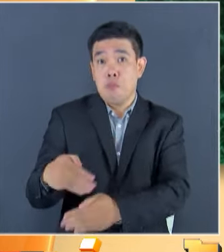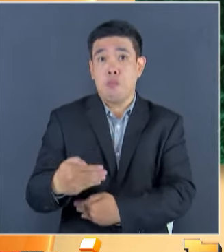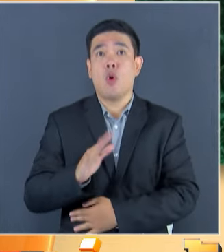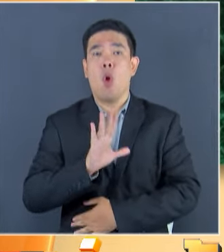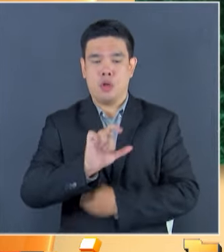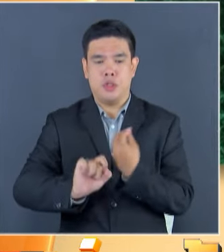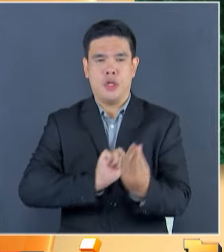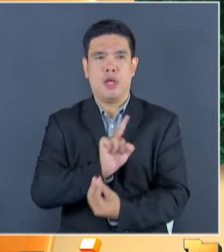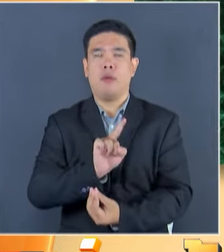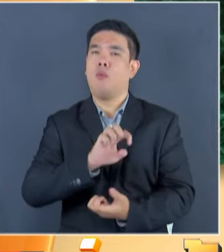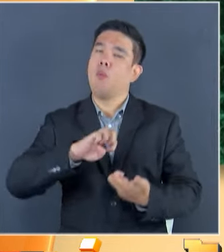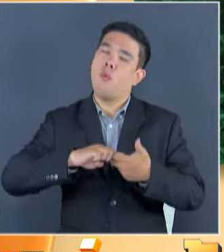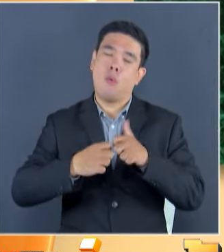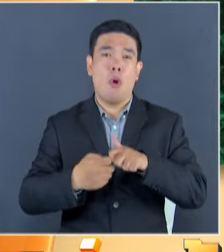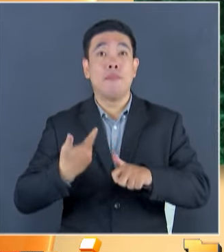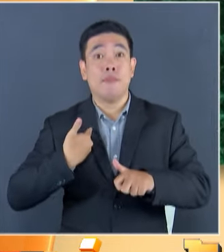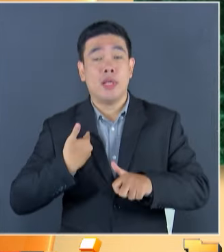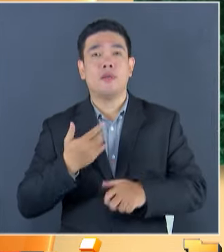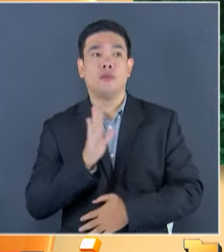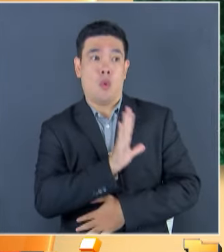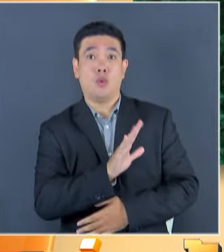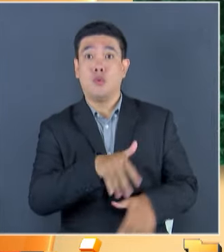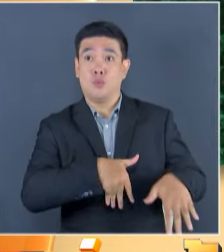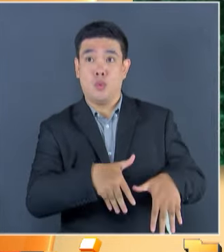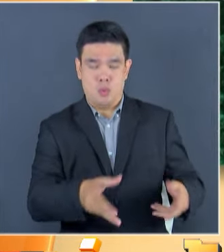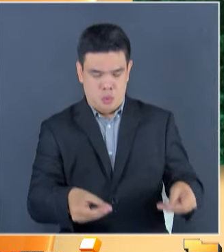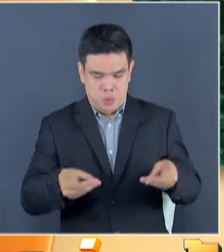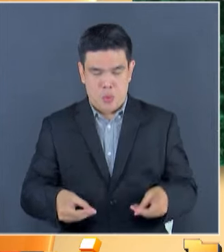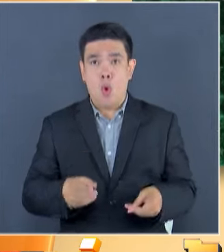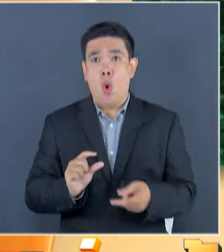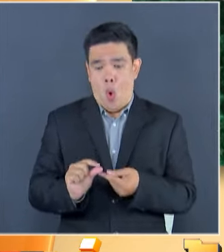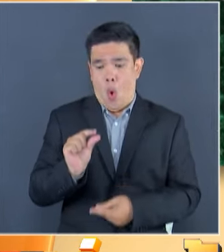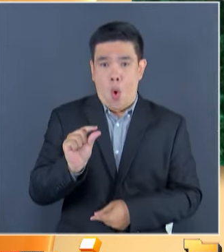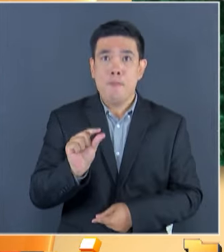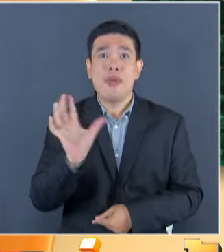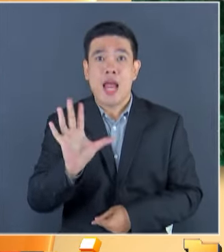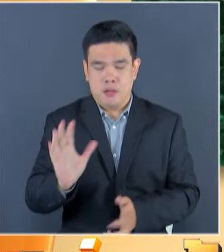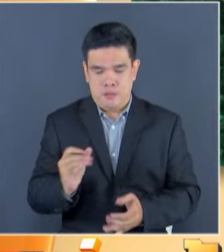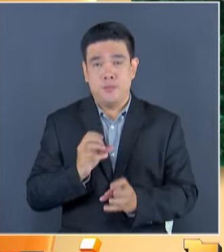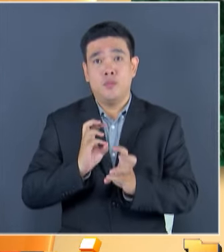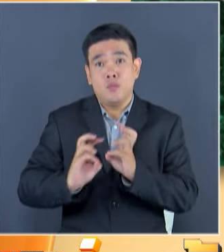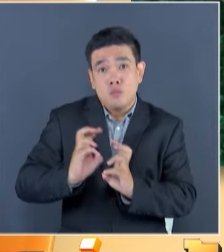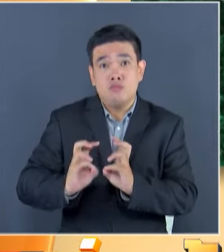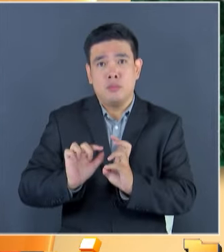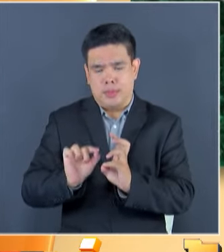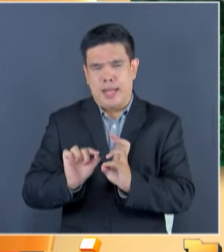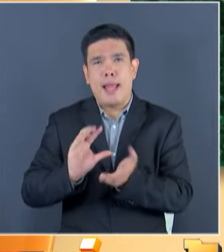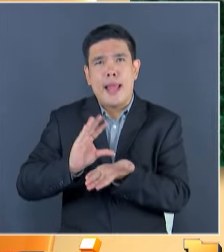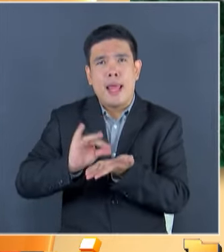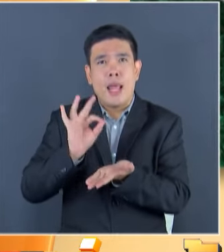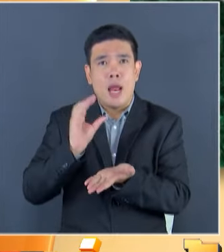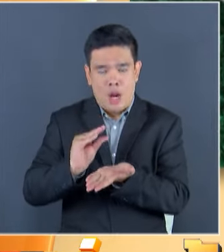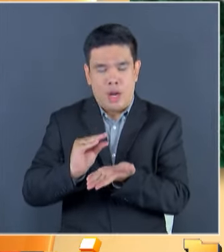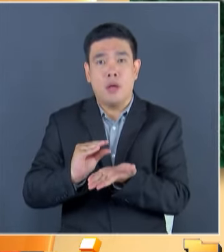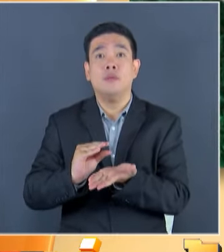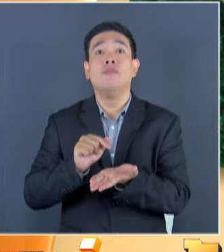ามที่เศรษฐกิจไม่ค่อยดีแบบนี้ดูฮะเวลาชาวบ้านเขาได้มันไม่ได้เป็นก้อนๆนะคุณผู้ชมบางทีมันจะเป็นเศษๆแบบนี้เสียด้วยซ้ำเนี่ยนะฮ ะ และที่สำคัญ